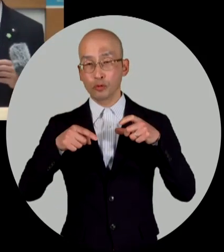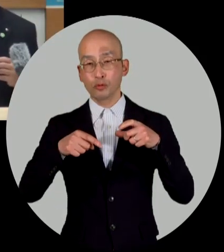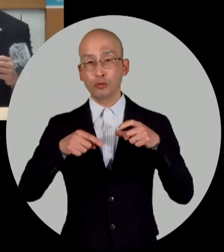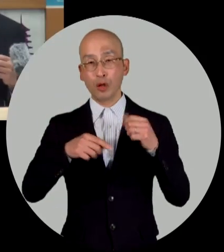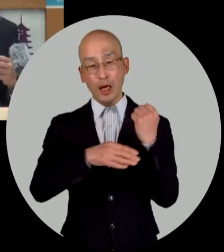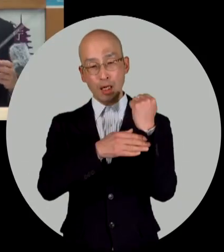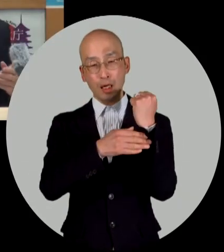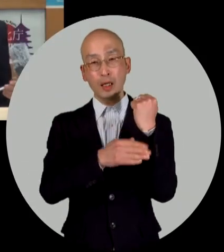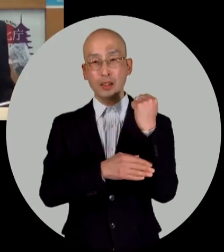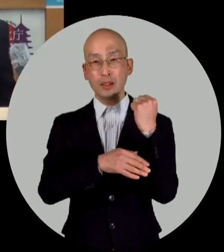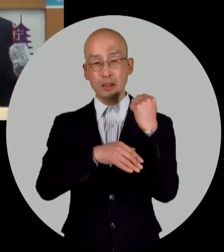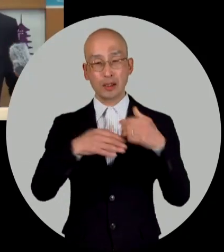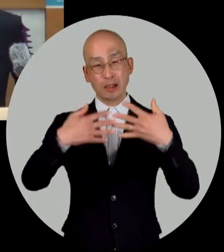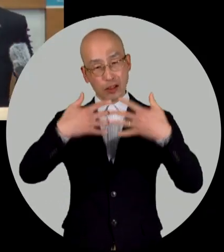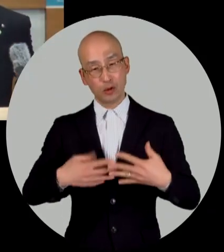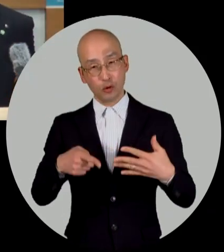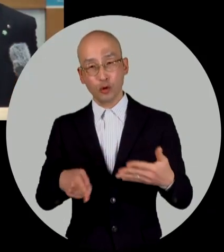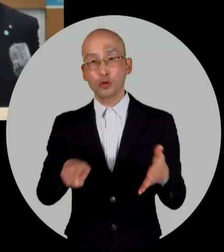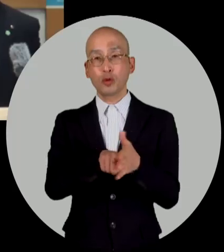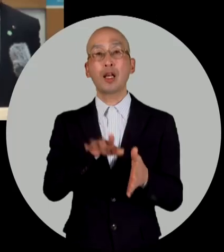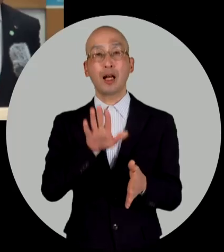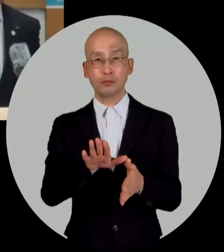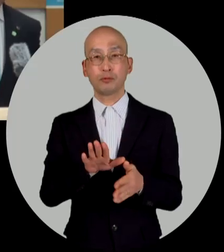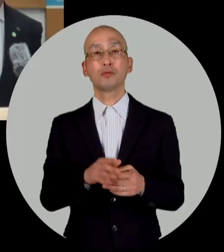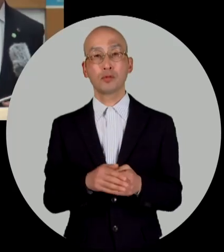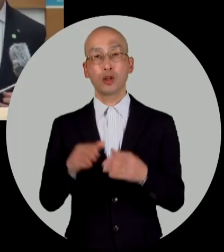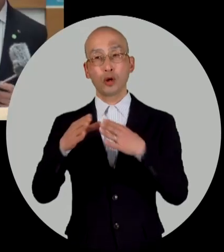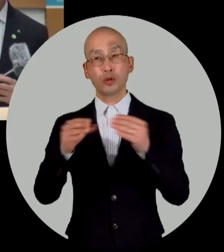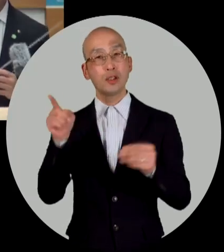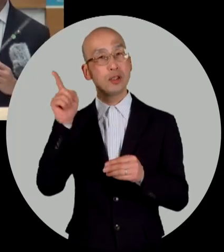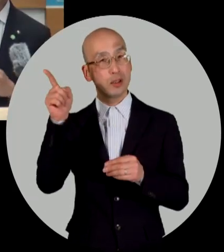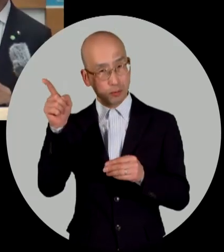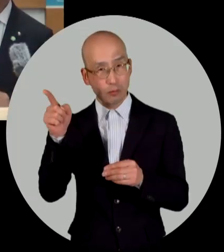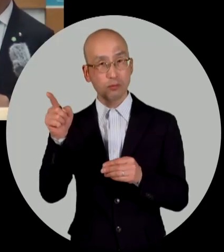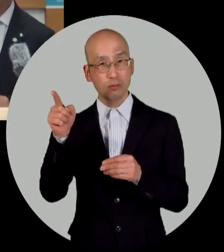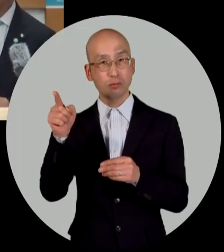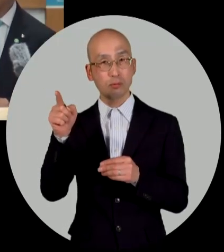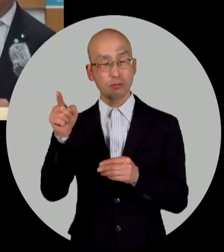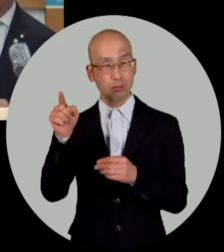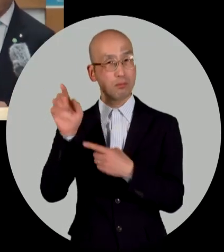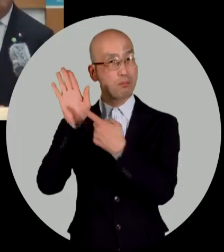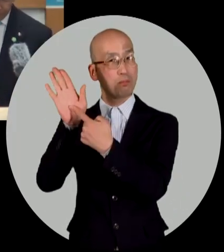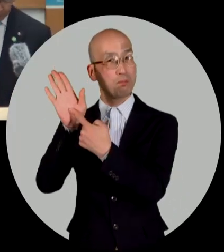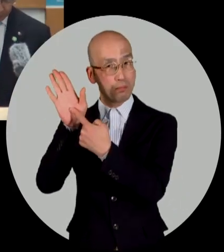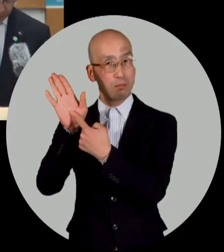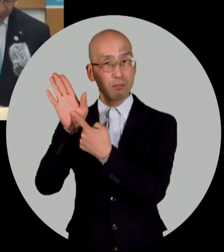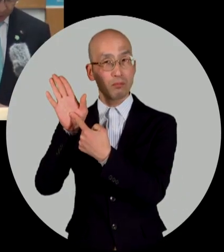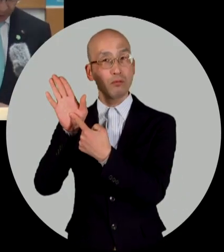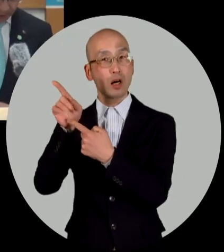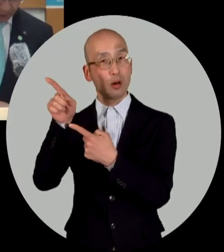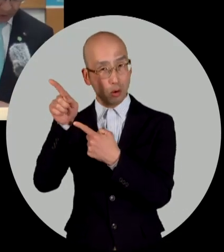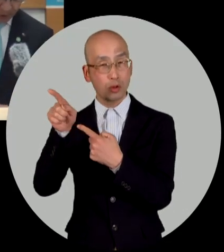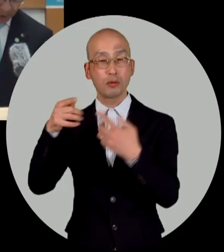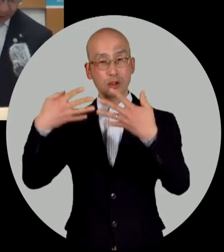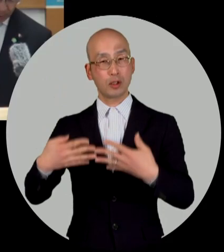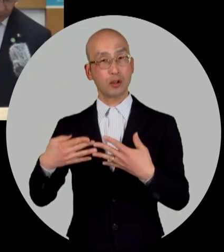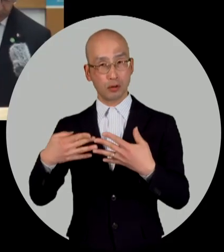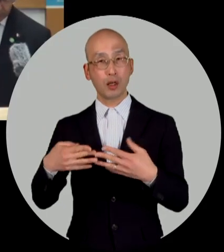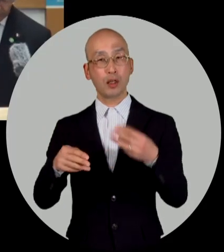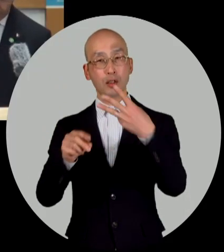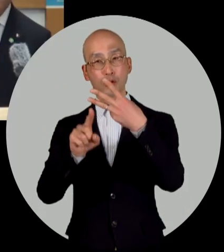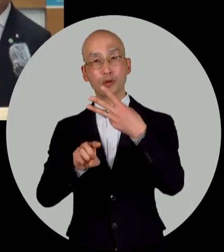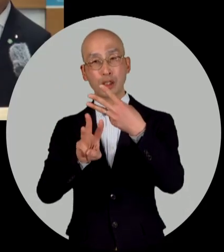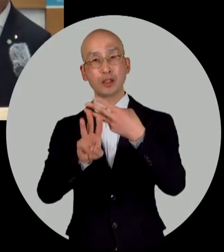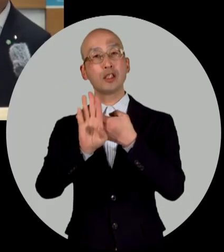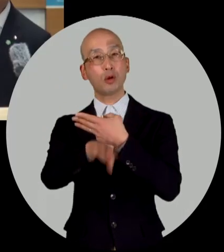ますけれども、これは国の方の認証基準の示されているその認証基準からも 3月13日以降は